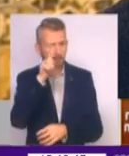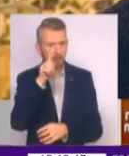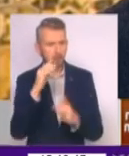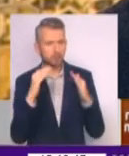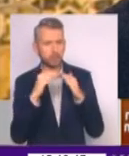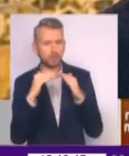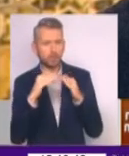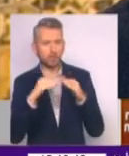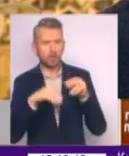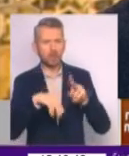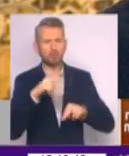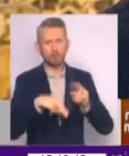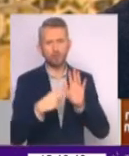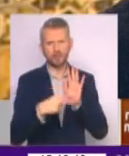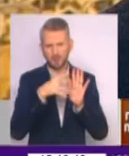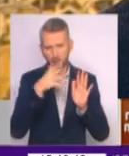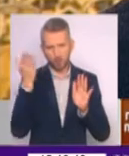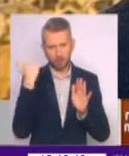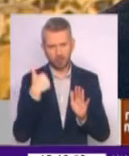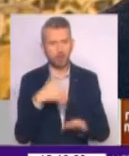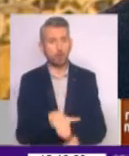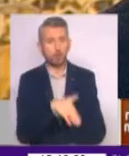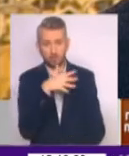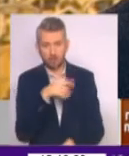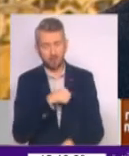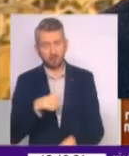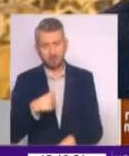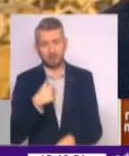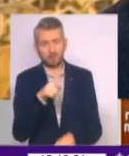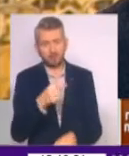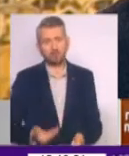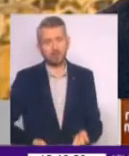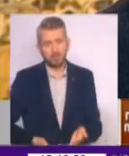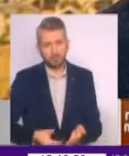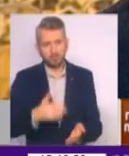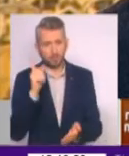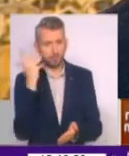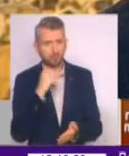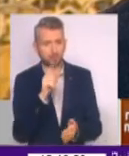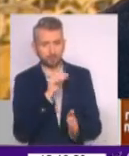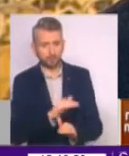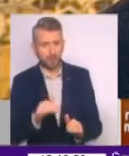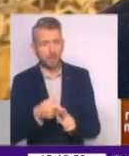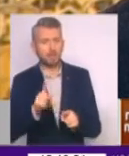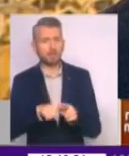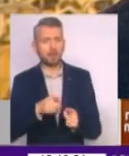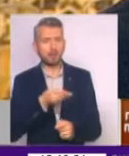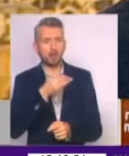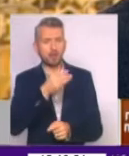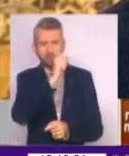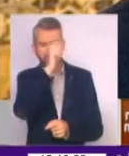будинок побудови 70-х років, я там тривалий час сам мешкав свого часу в дитинстві. Це так званий чеський проєкт.